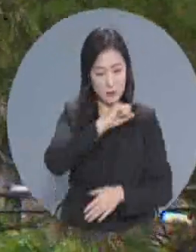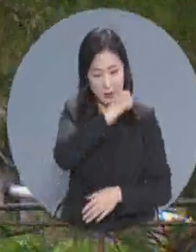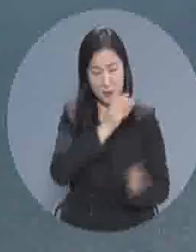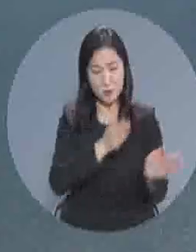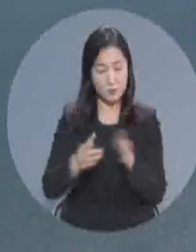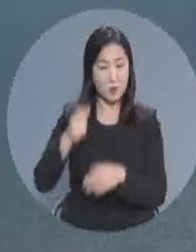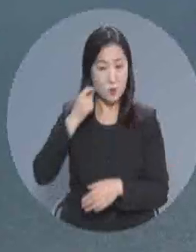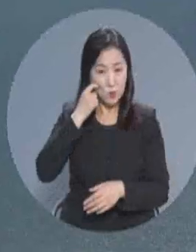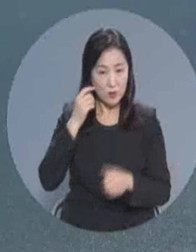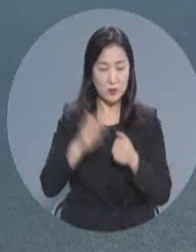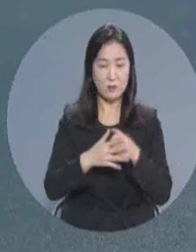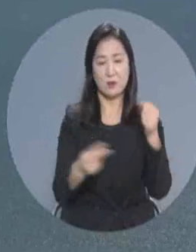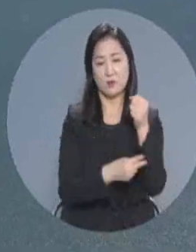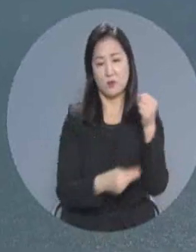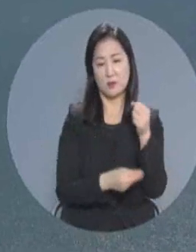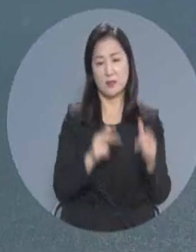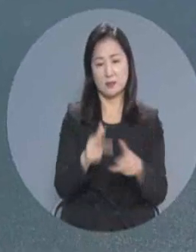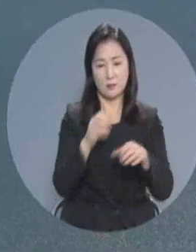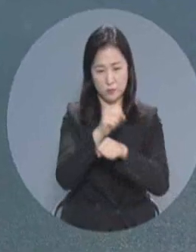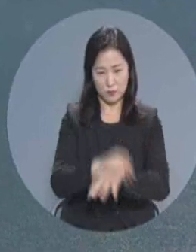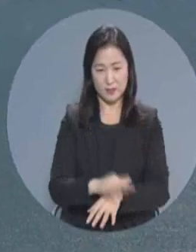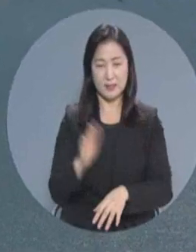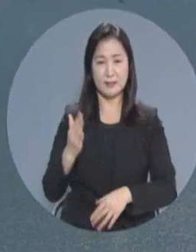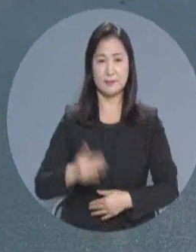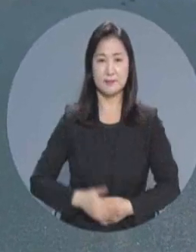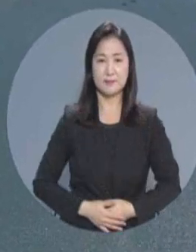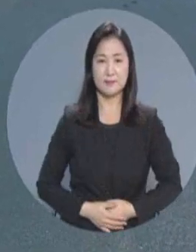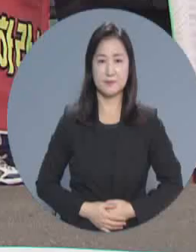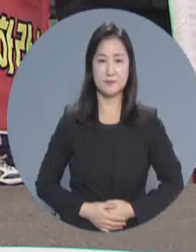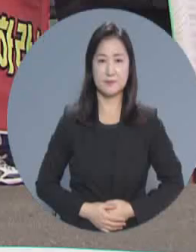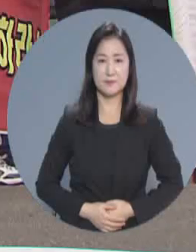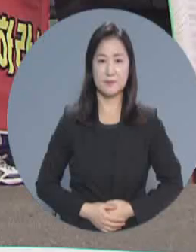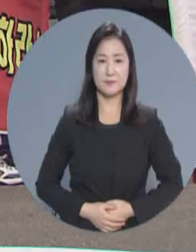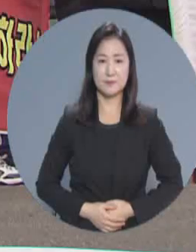건설 사업 추진이 무산됩니다.